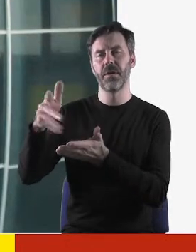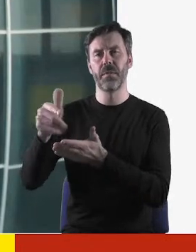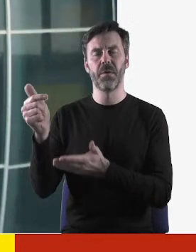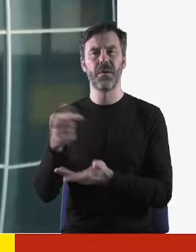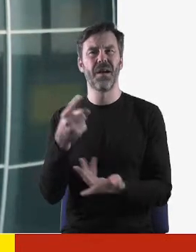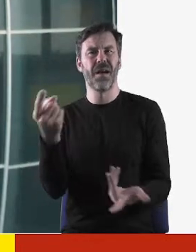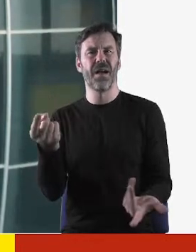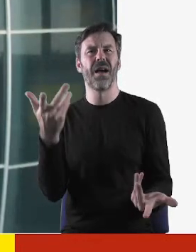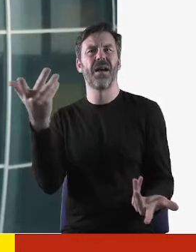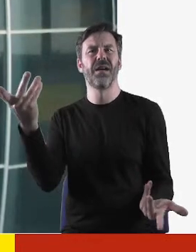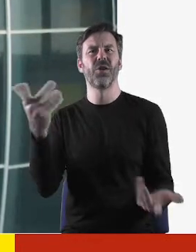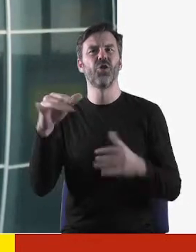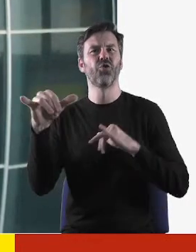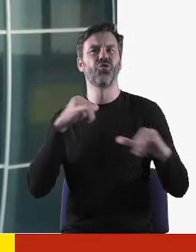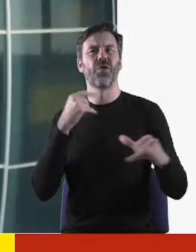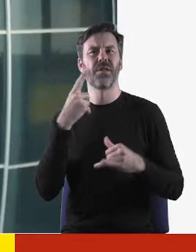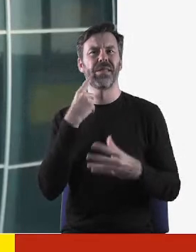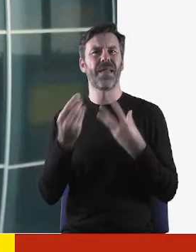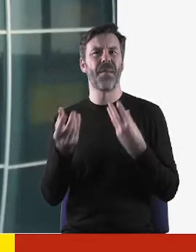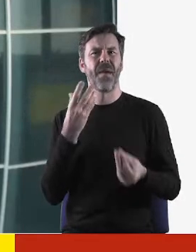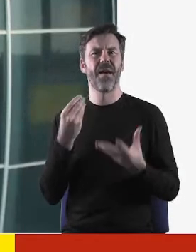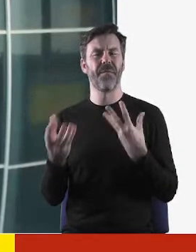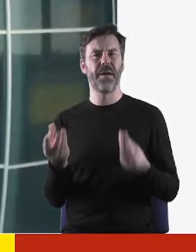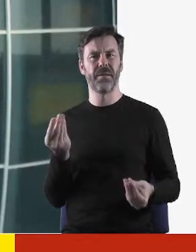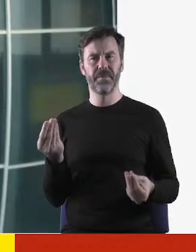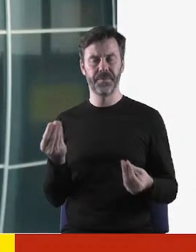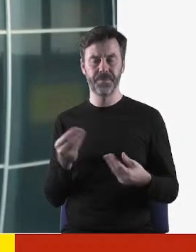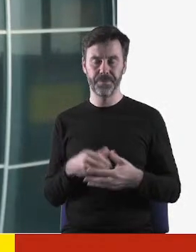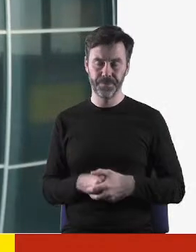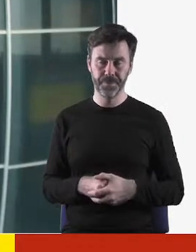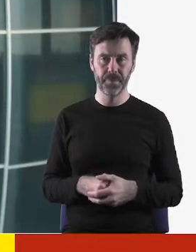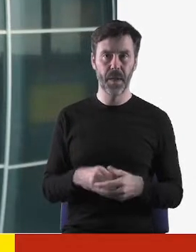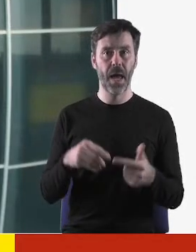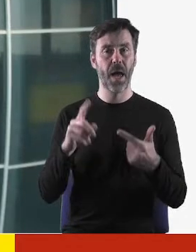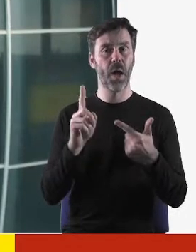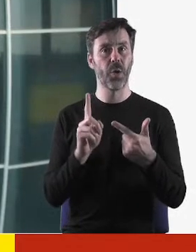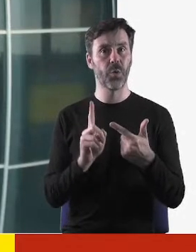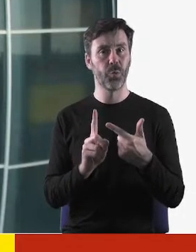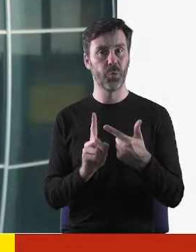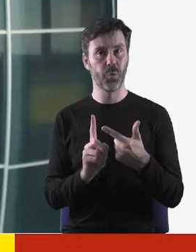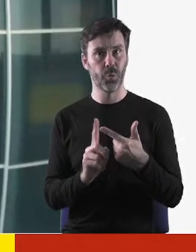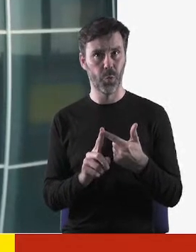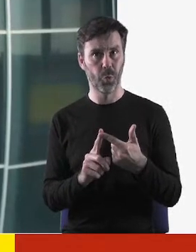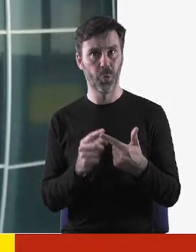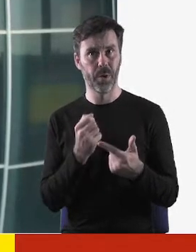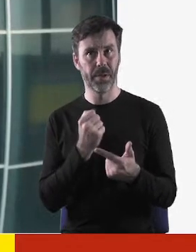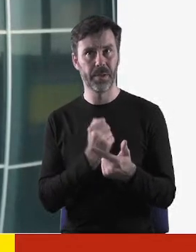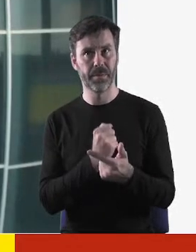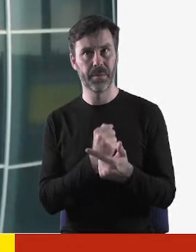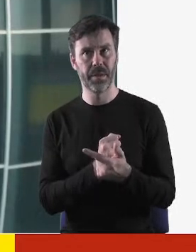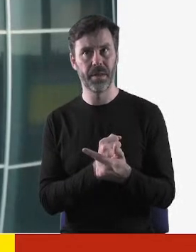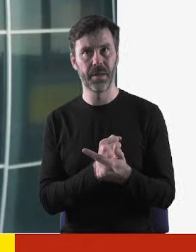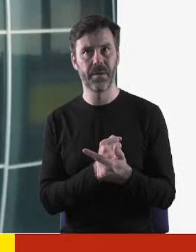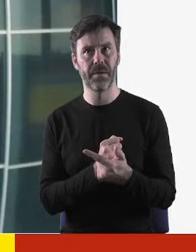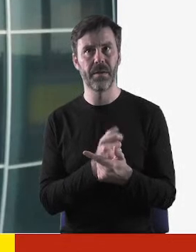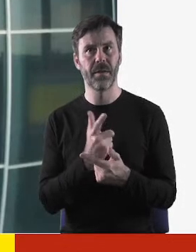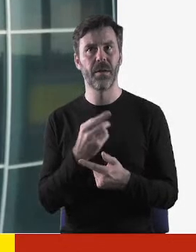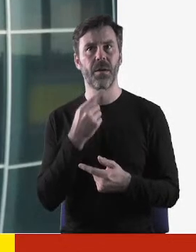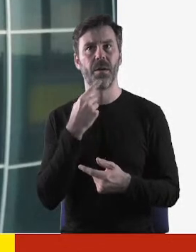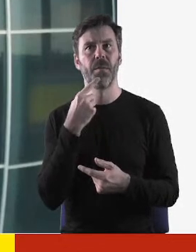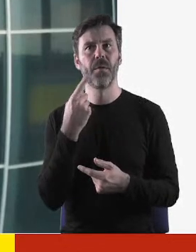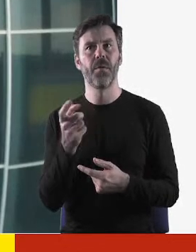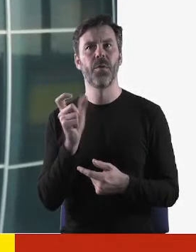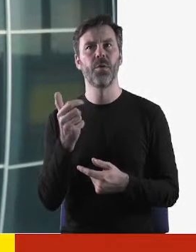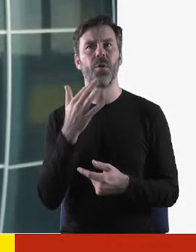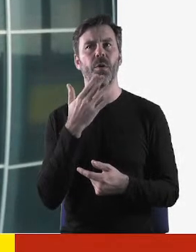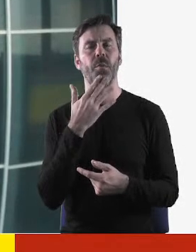się w Janosika, niestety. Druga sprawa jest taka, że chciałbym odnieść się do wypowiedzi pana